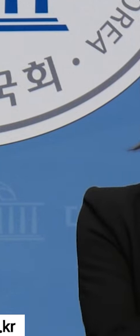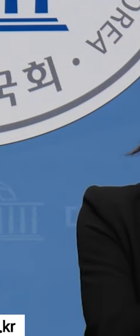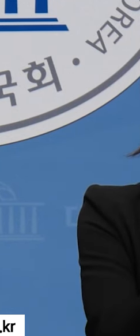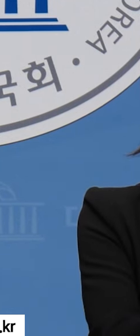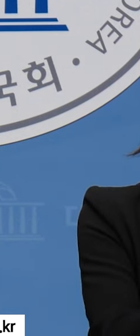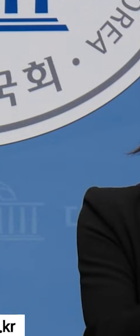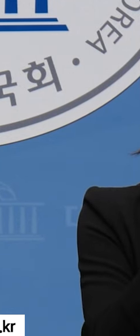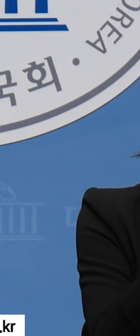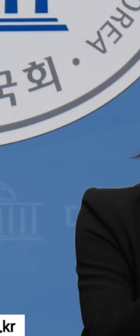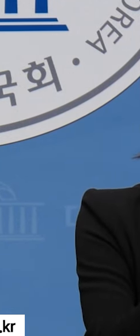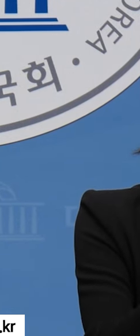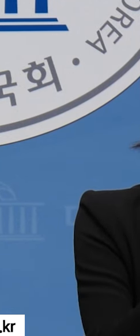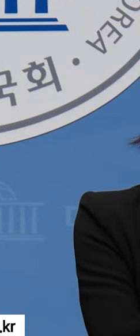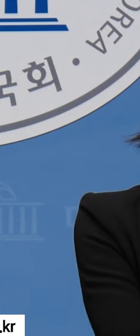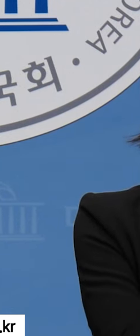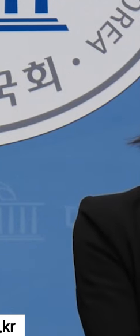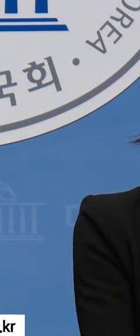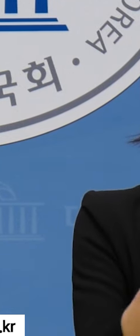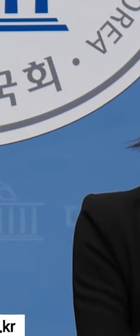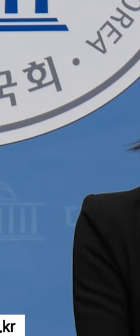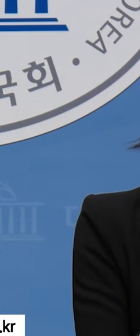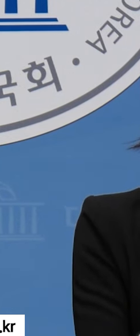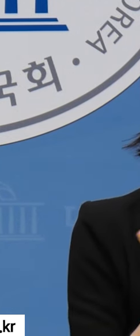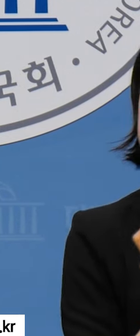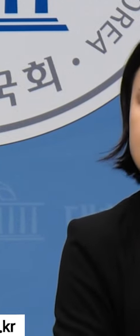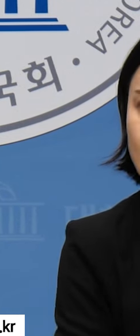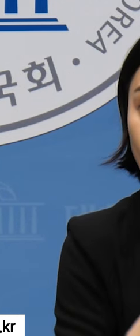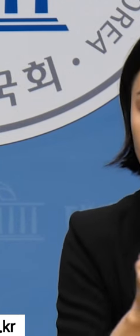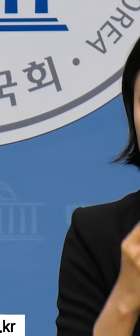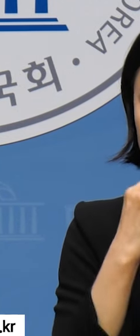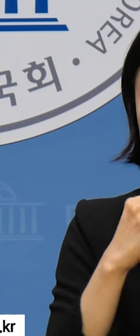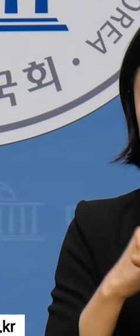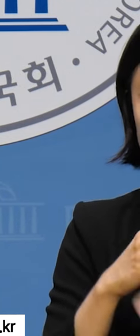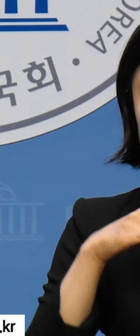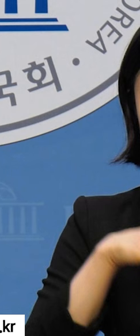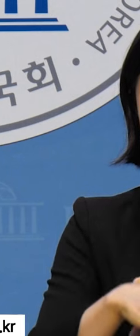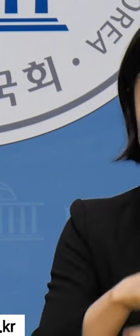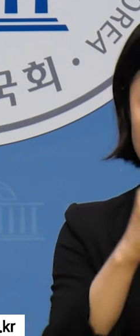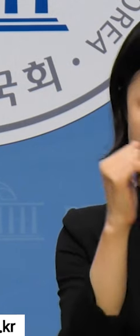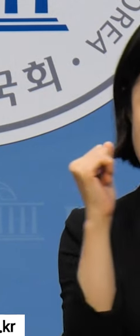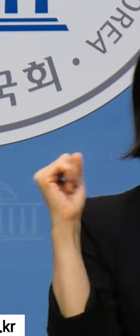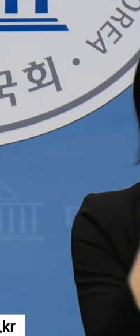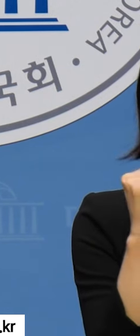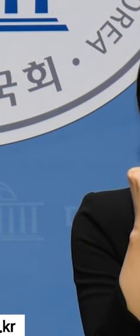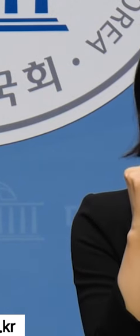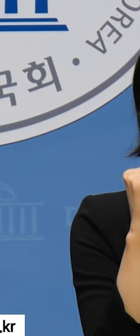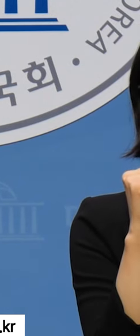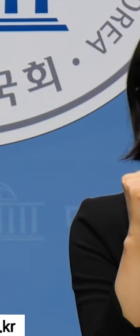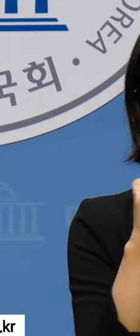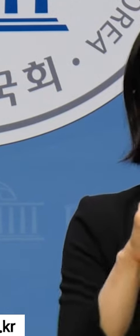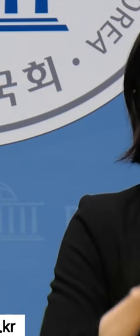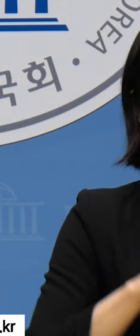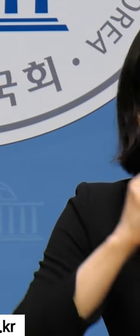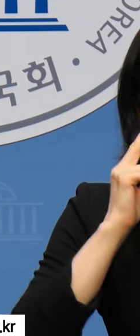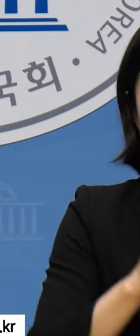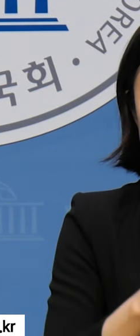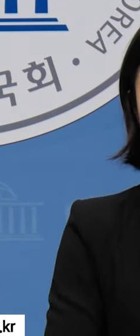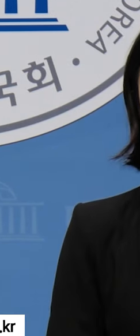논란 댓글팀 우은 민주주의를 뿌리채 흔드는 심각한 사안입니다